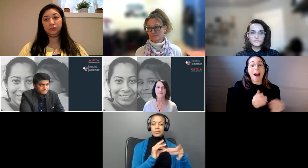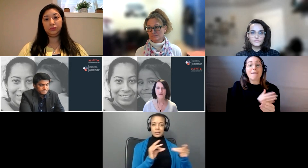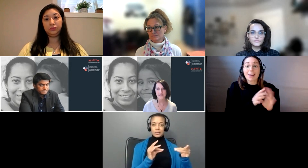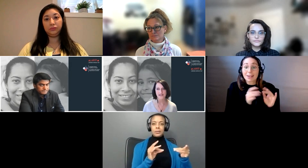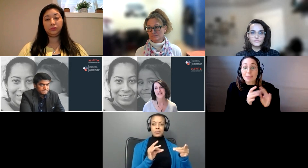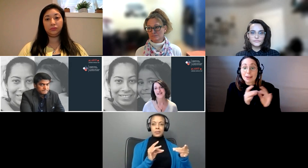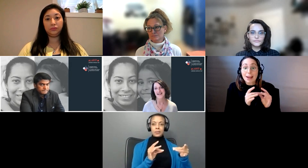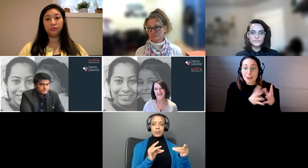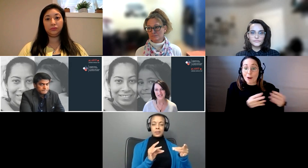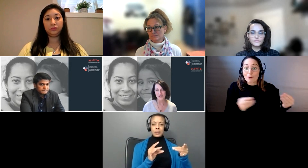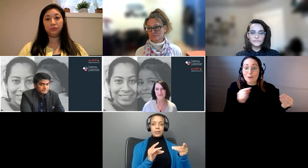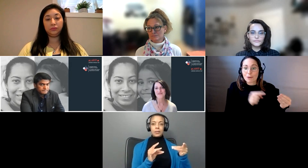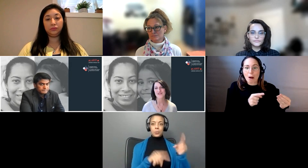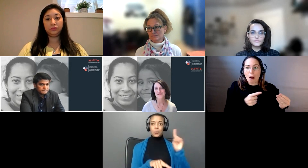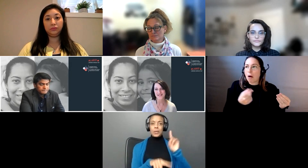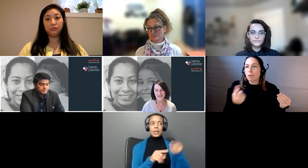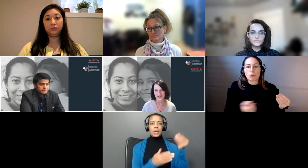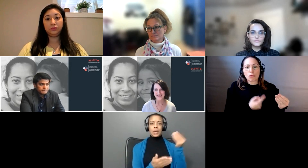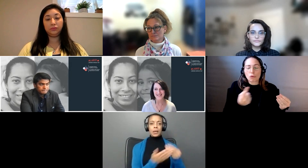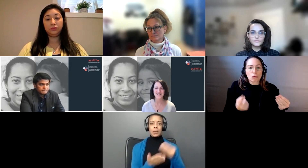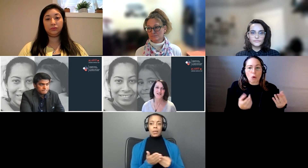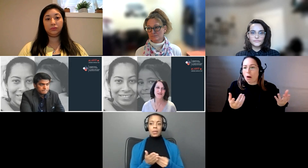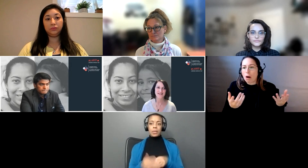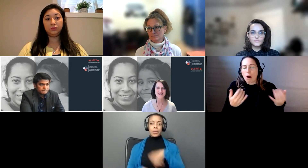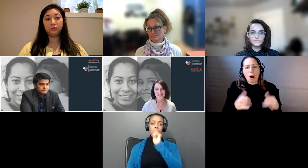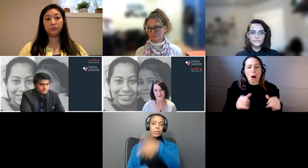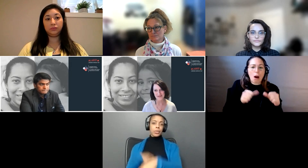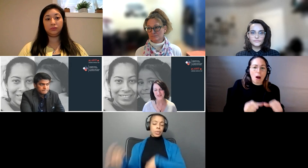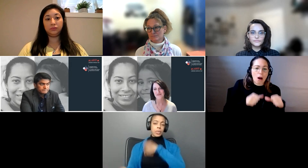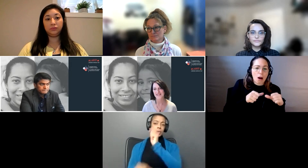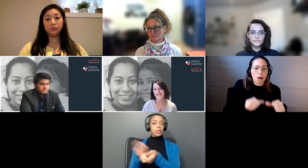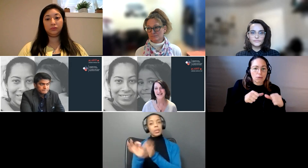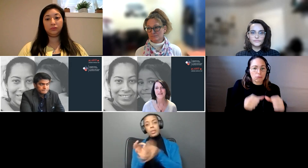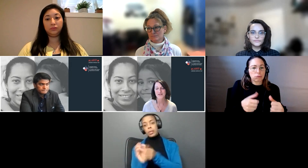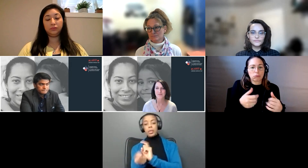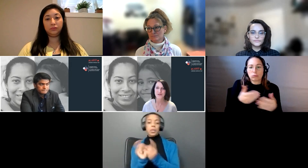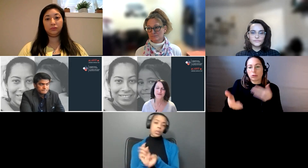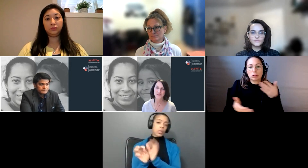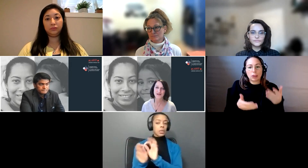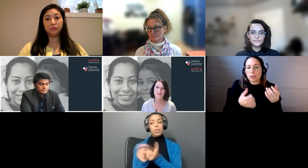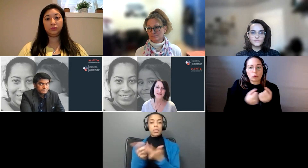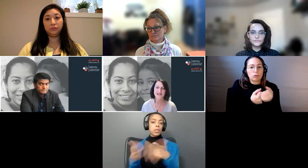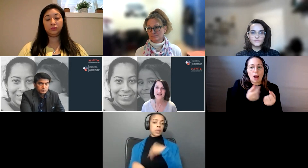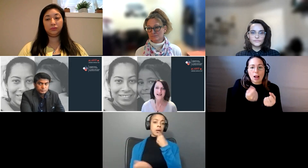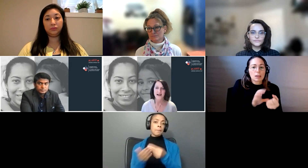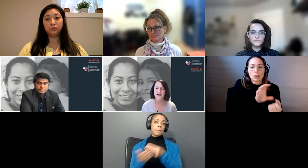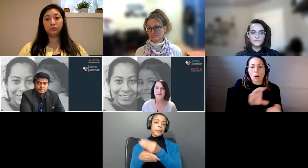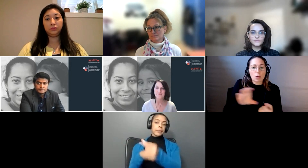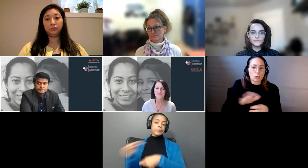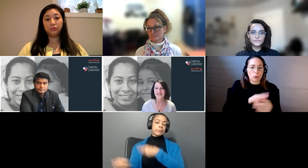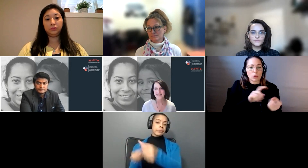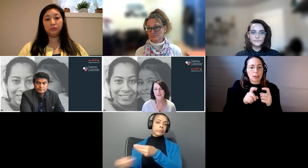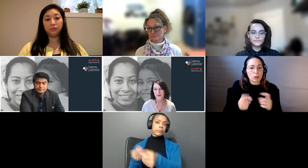pas continuellement continuer à donner des subventions aux services de traduction et